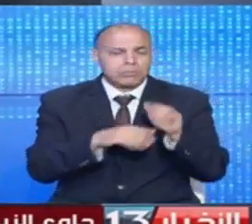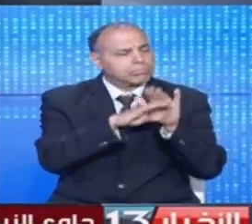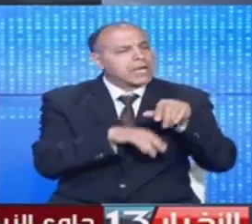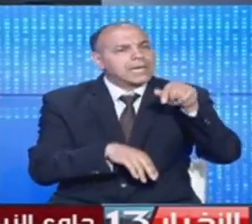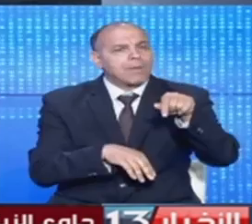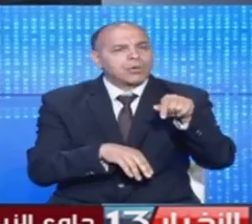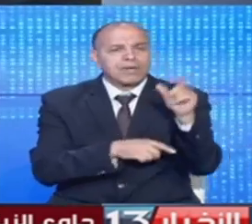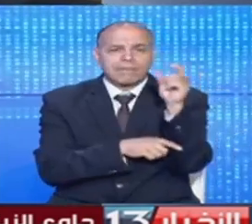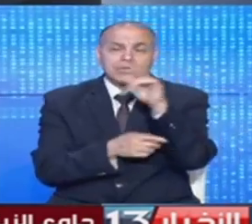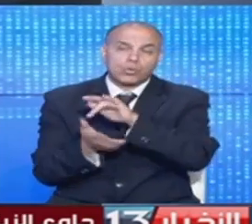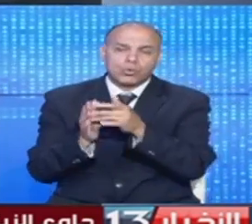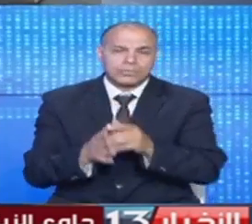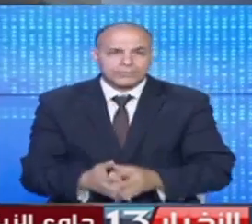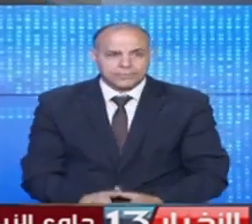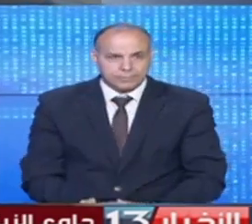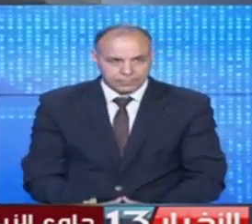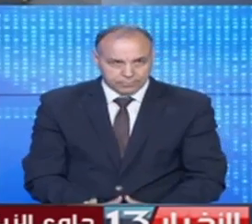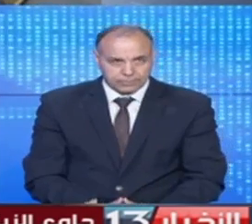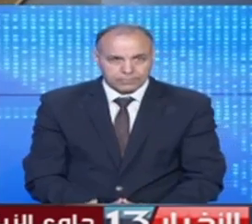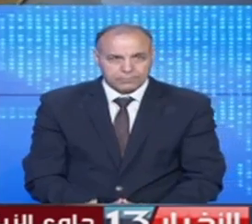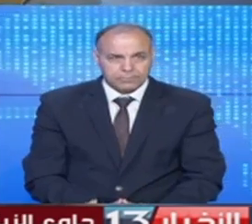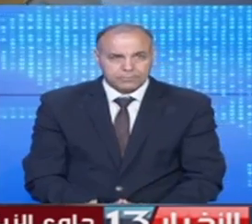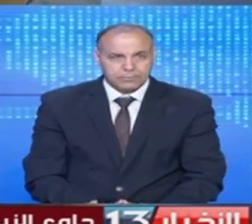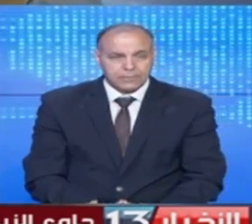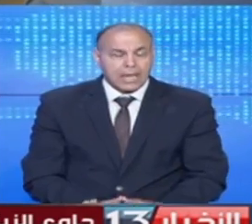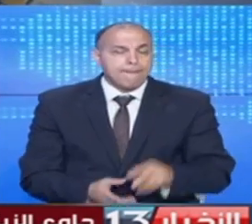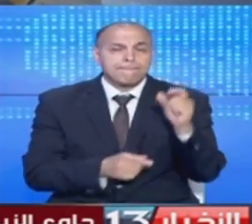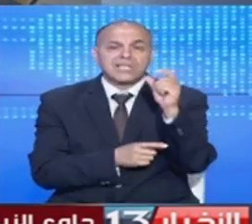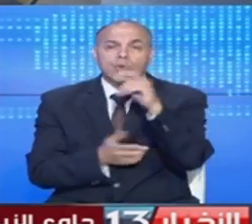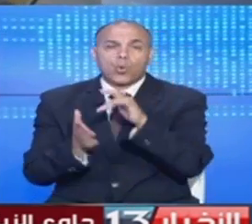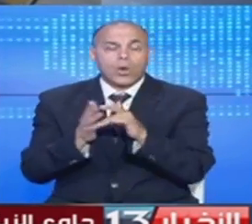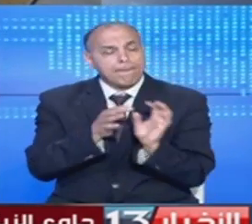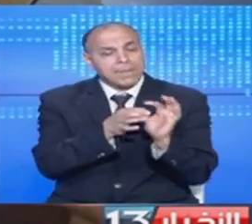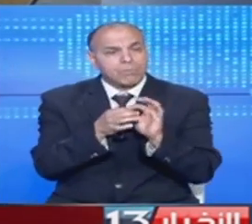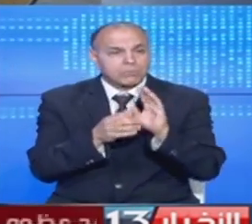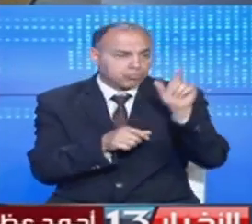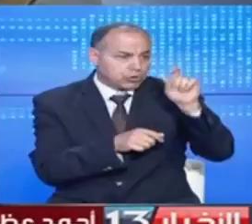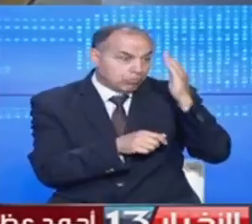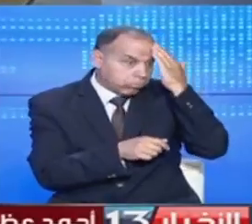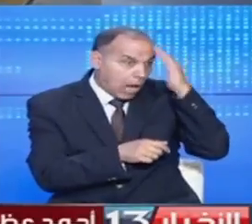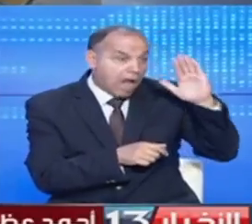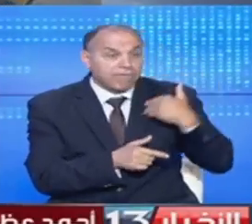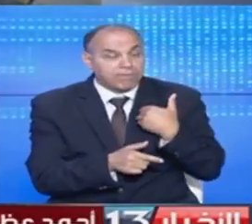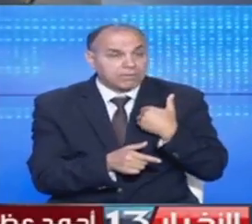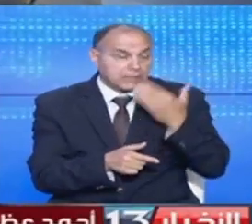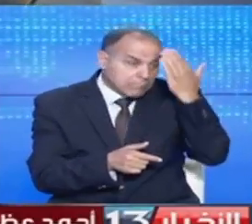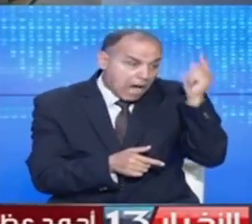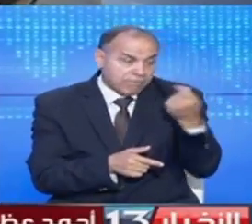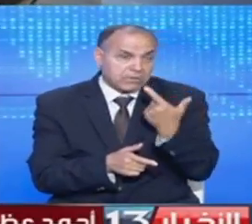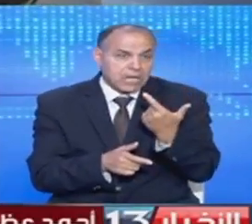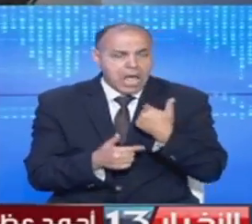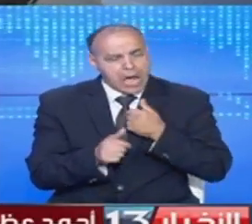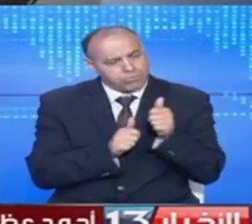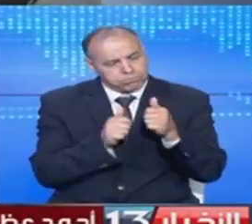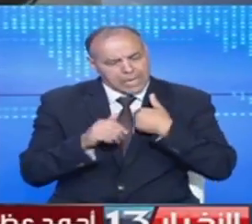والوقائية بالمساجد. عادة فتح المساجد راهو مرتبط بوعي المواطن. نحن مش نقوموا